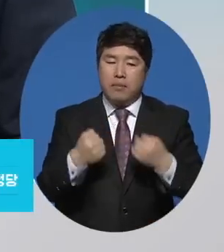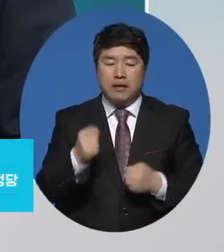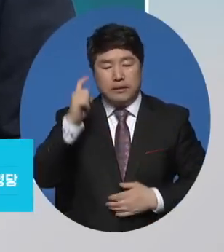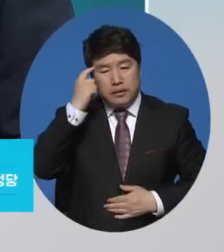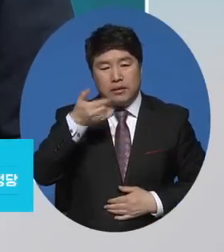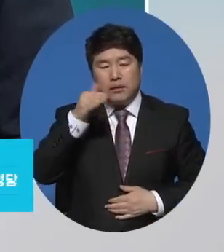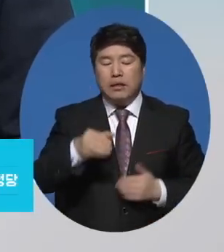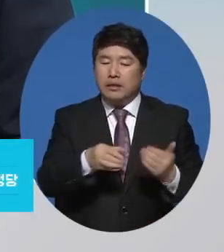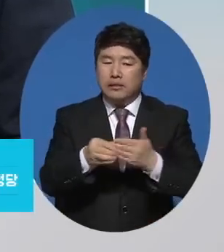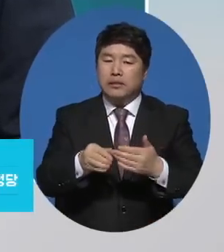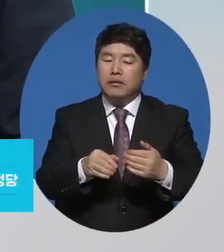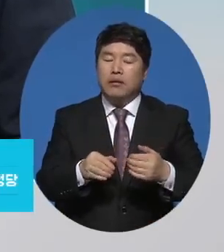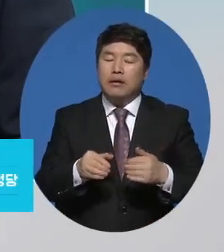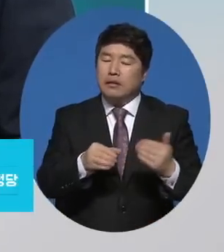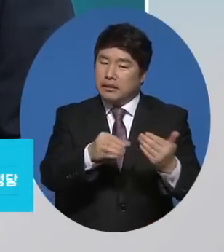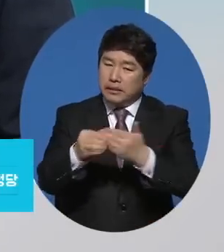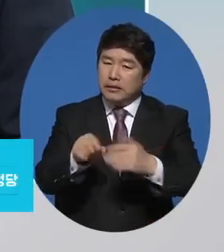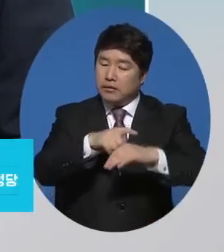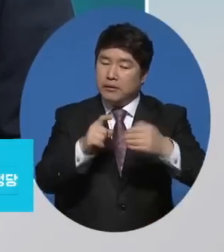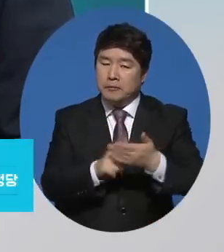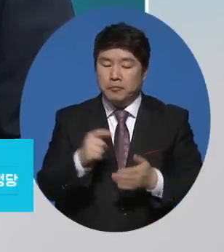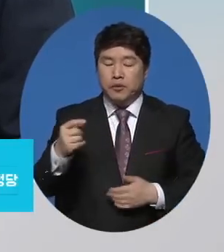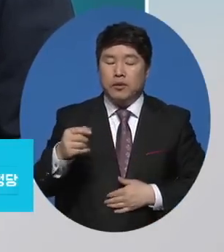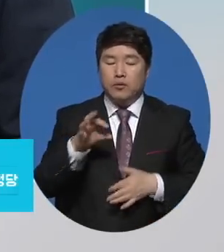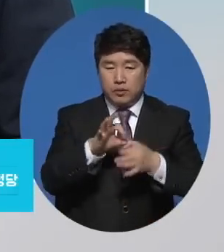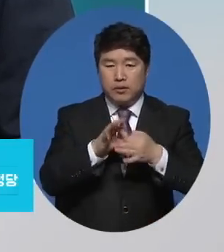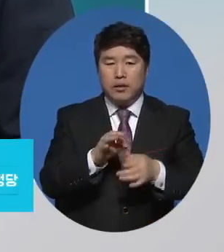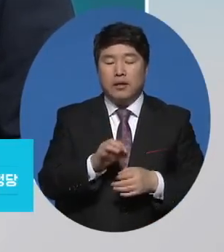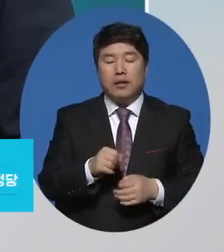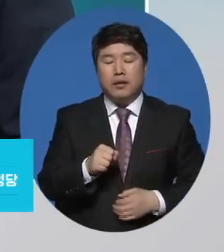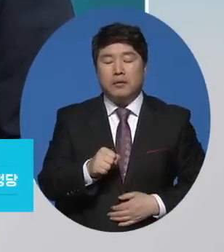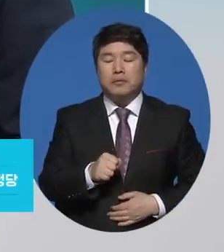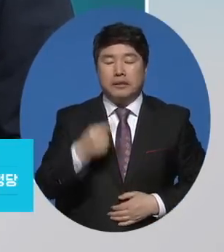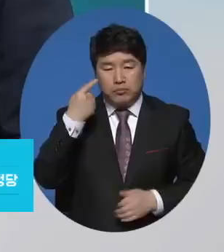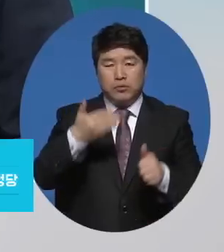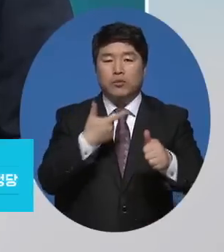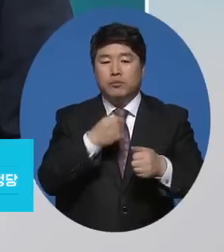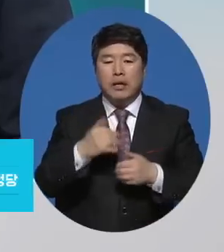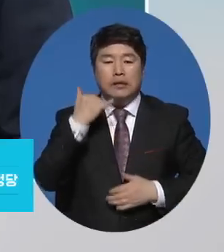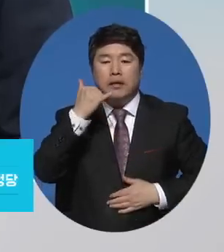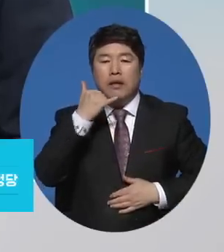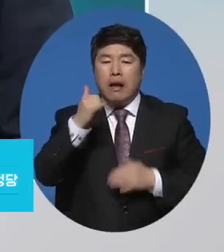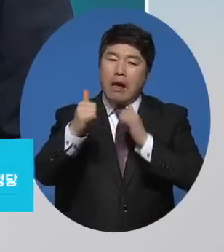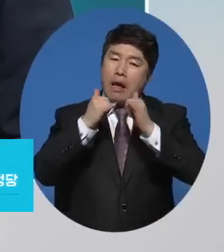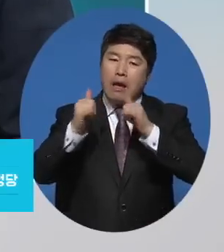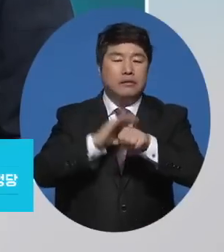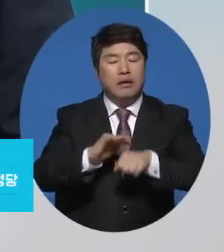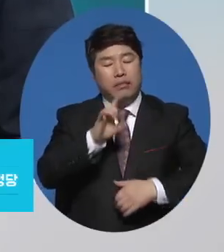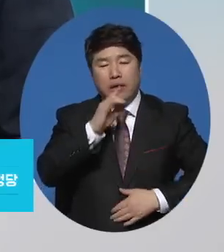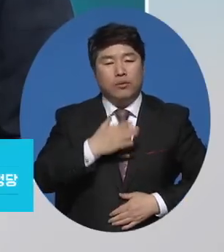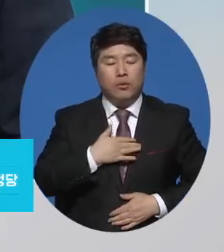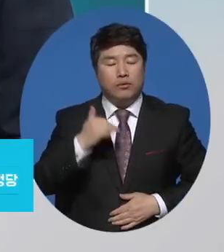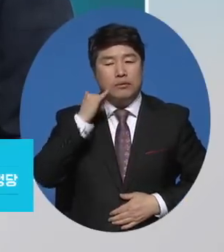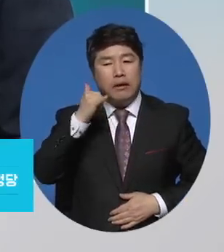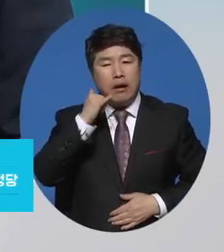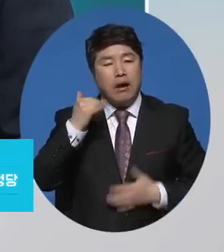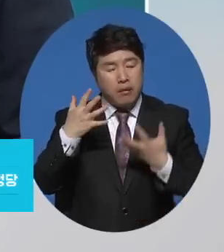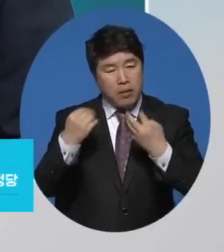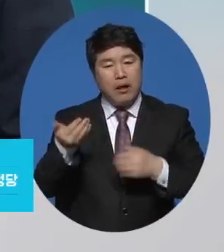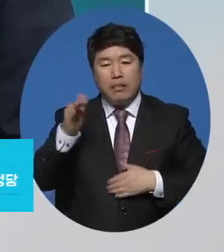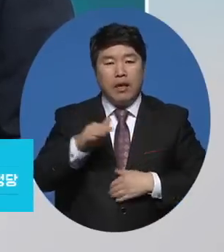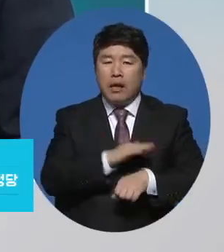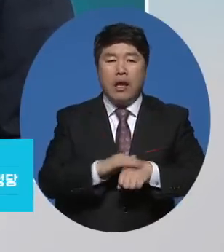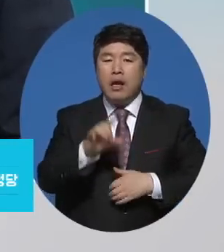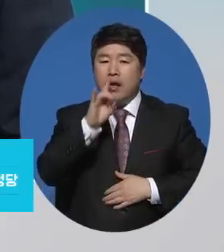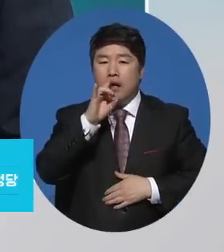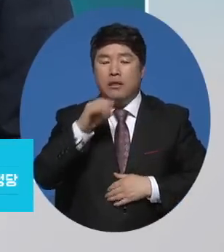전문가시대 좀 질문을 하고 싶어요 전화 통화가 잘 안 되세요 저도 전화를 여러 번 드렸는데 전화가 잘 안 되고